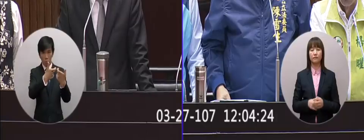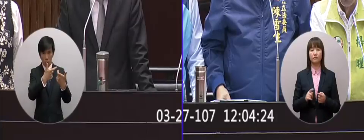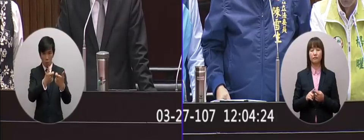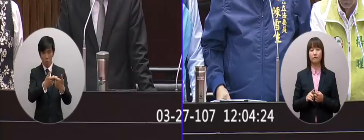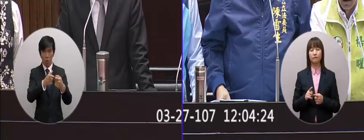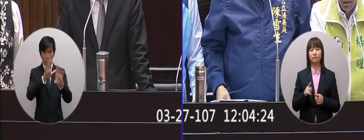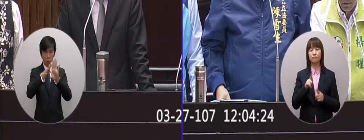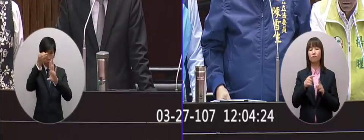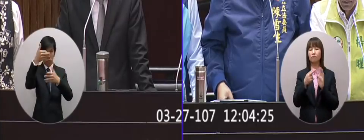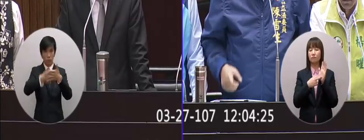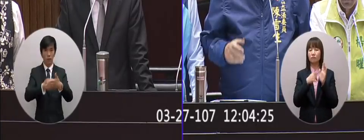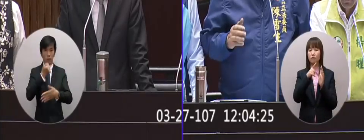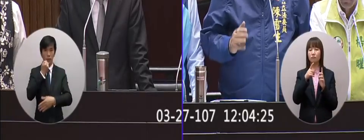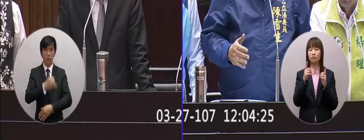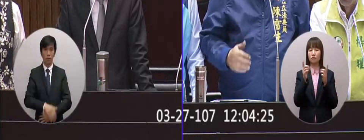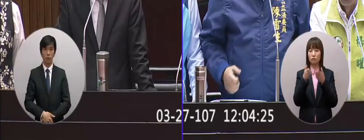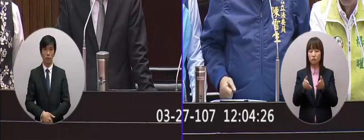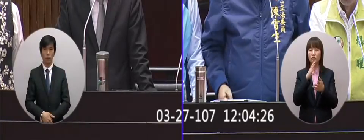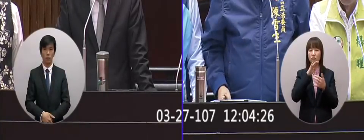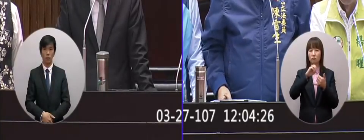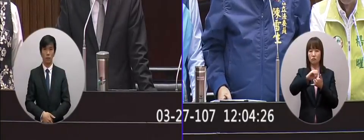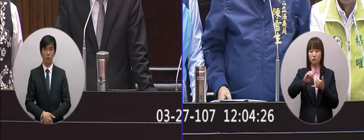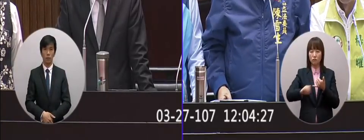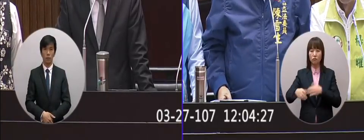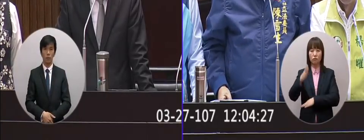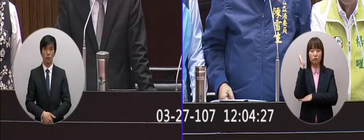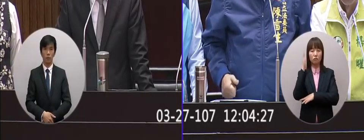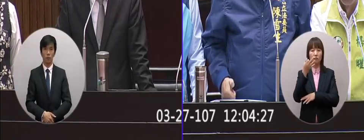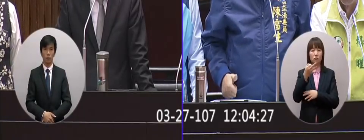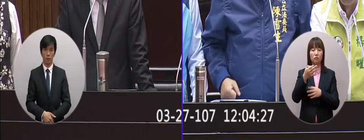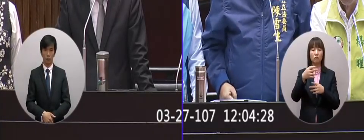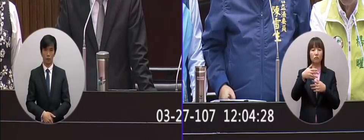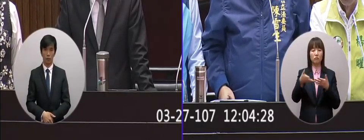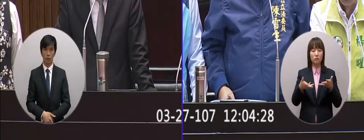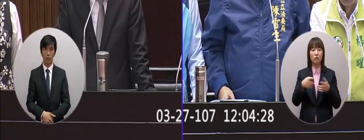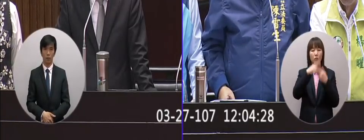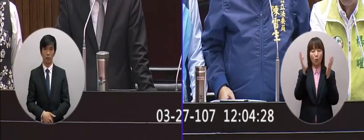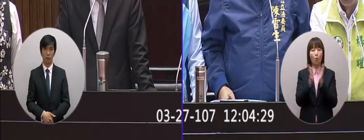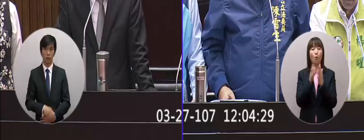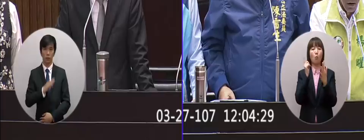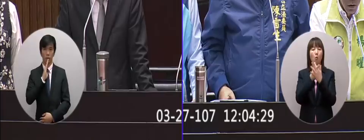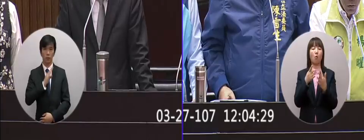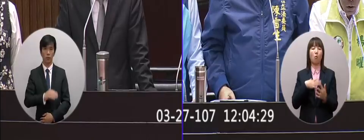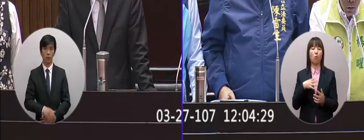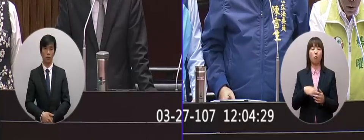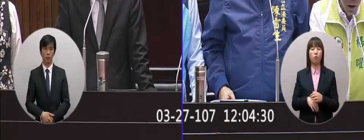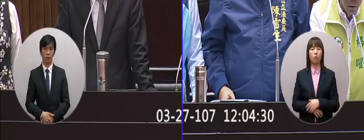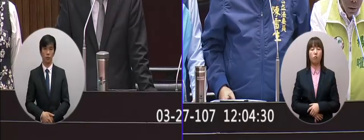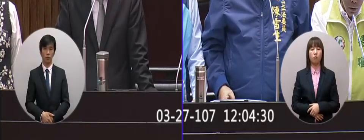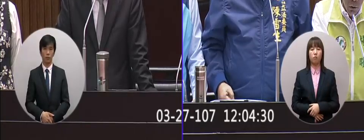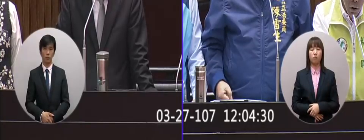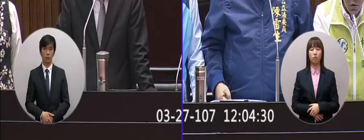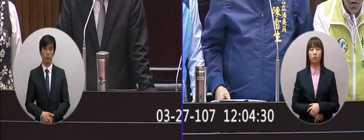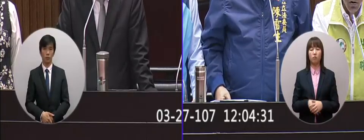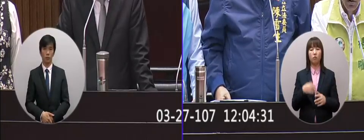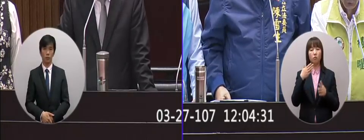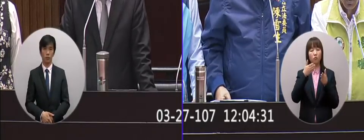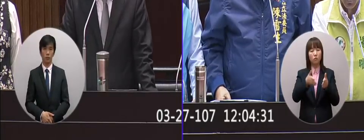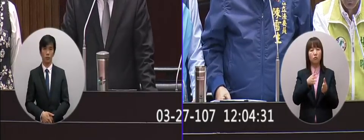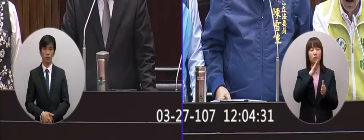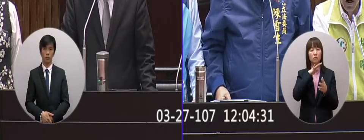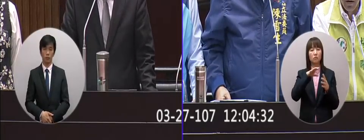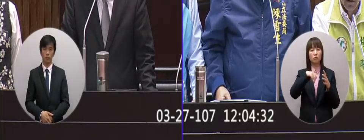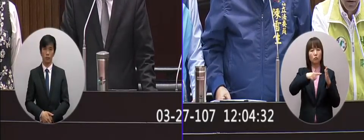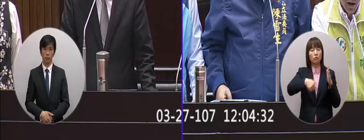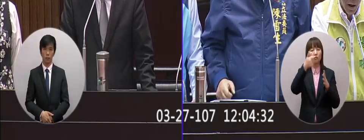院长，表示您对我们离岛的政府的财政状况你已经充分了解了。 是、 哦、院长，是对于